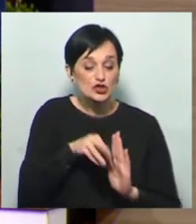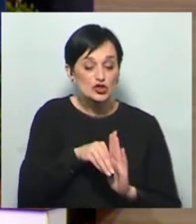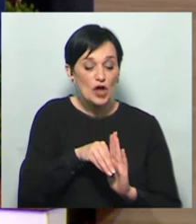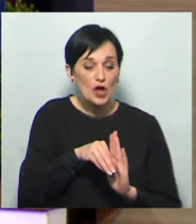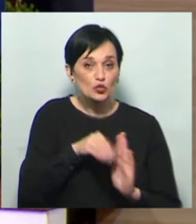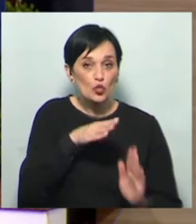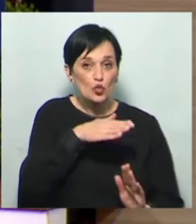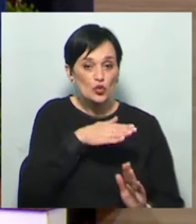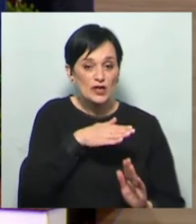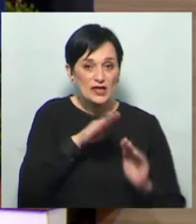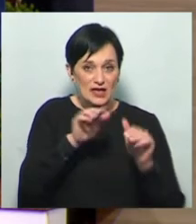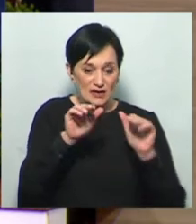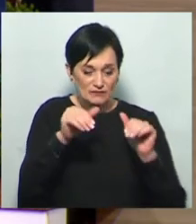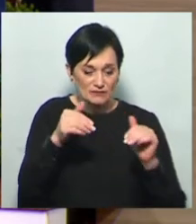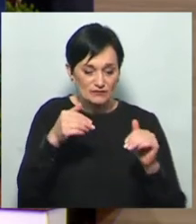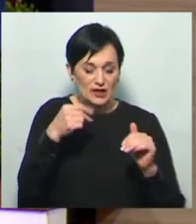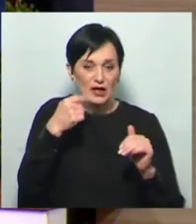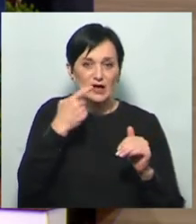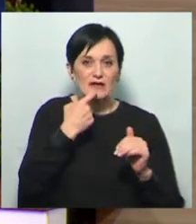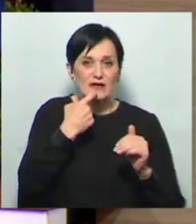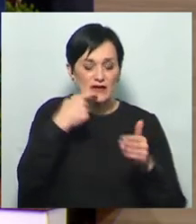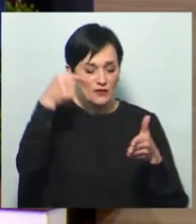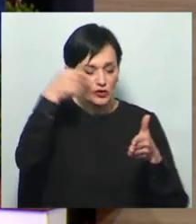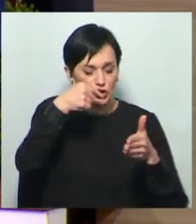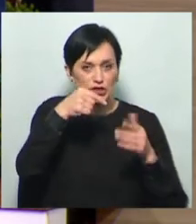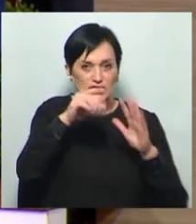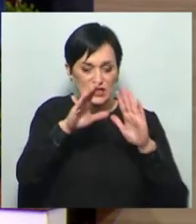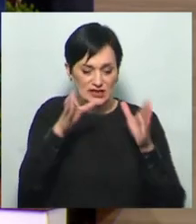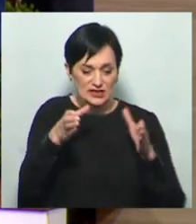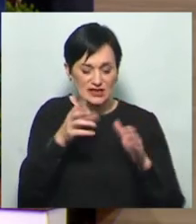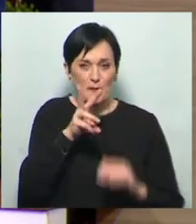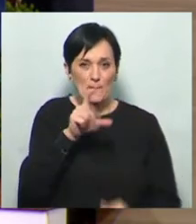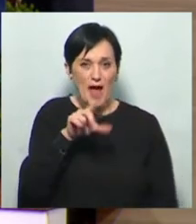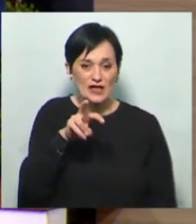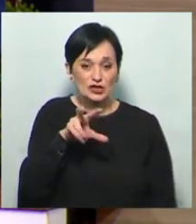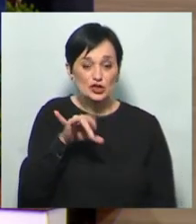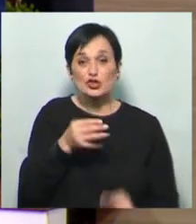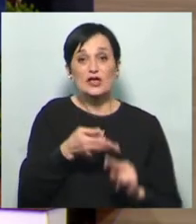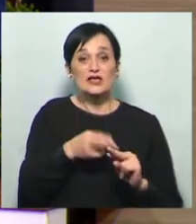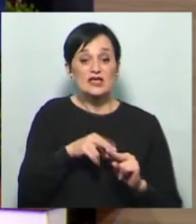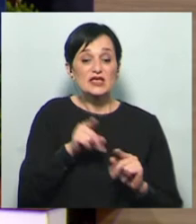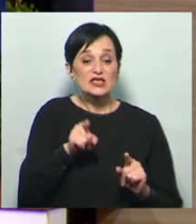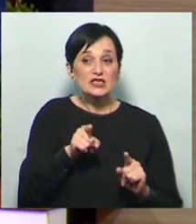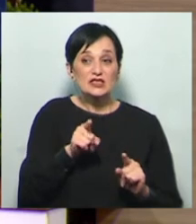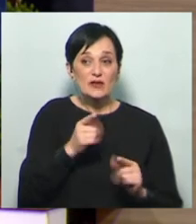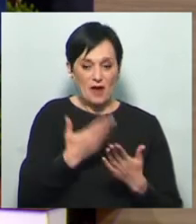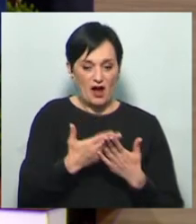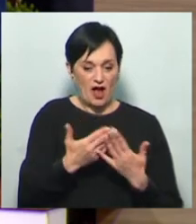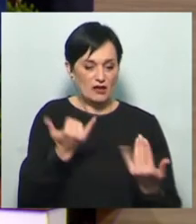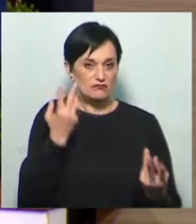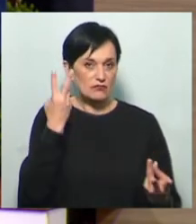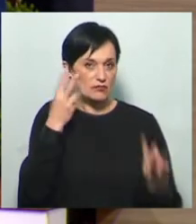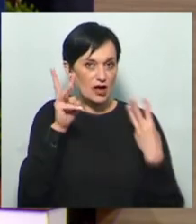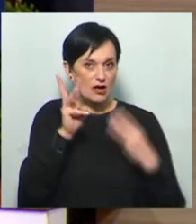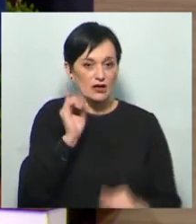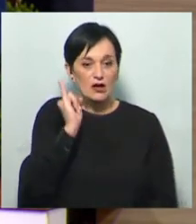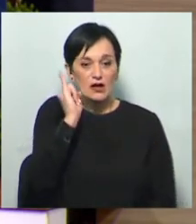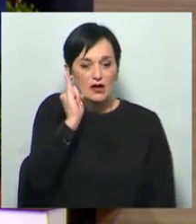მენჯის კომპონენტი. ამიტომ ის ტრენდი, რომ რაც შეიძლება გამხდარი იყოთ